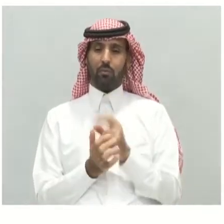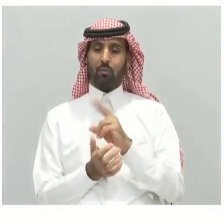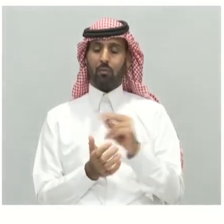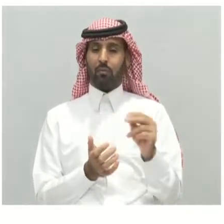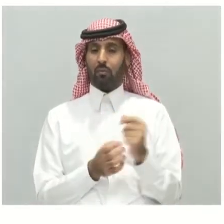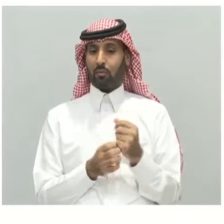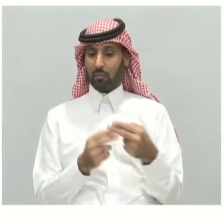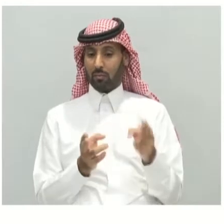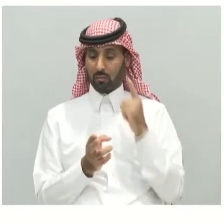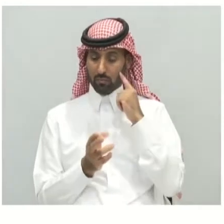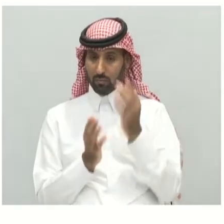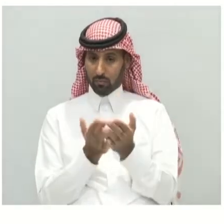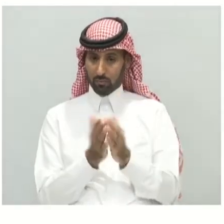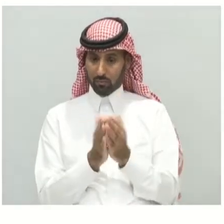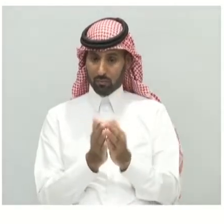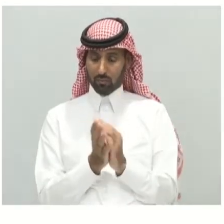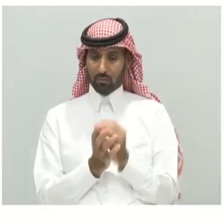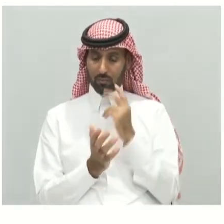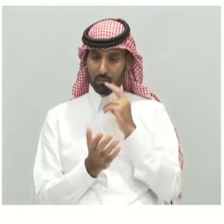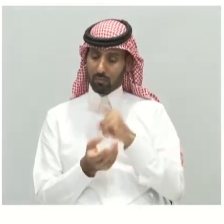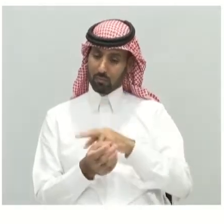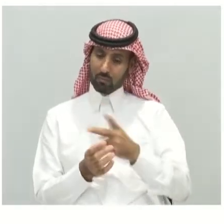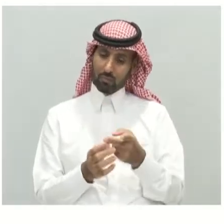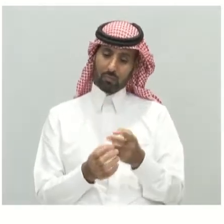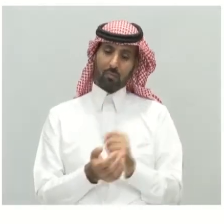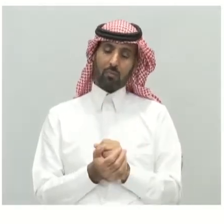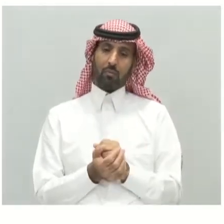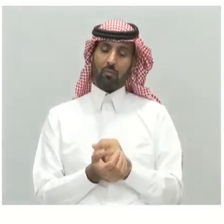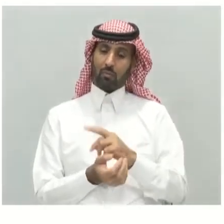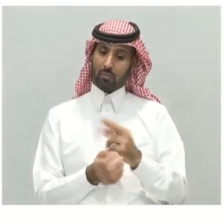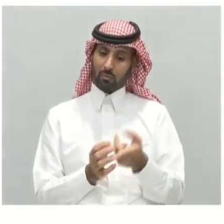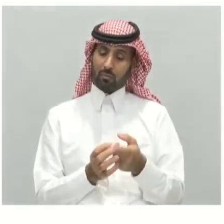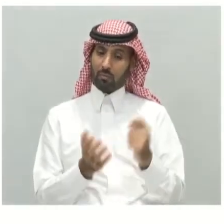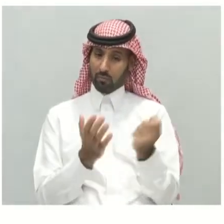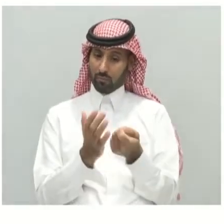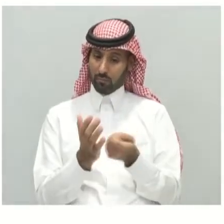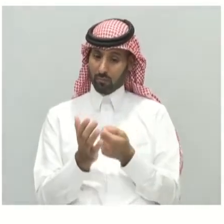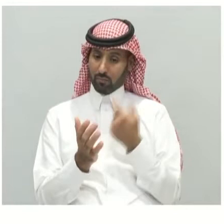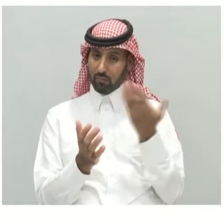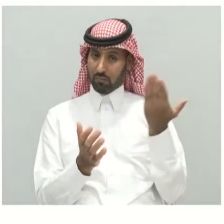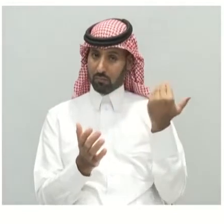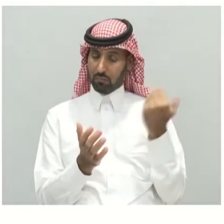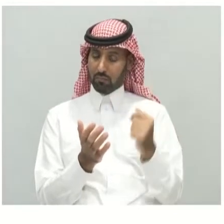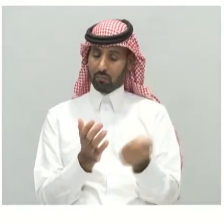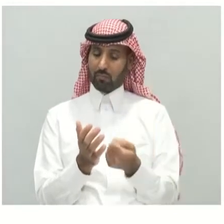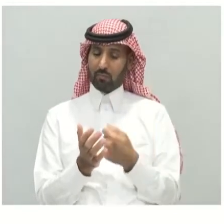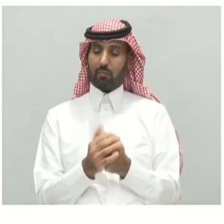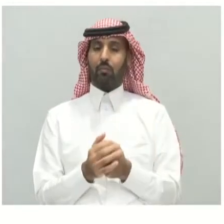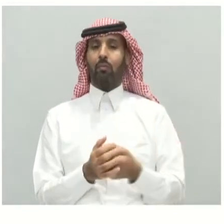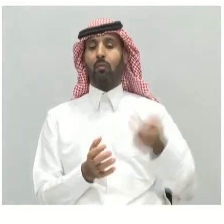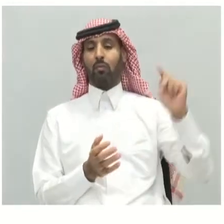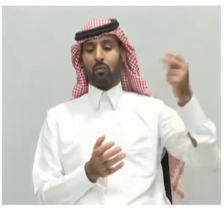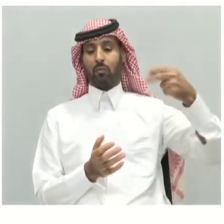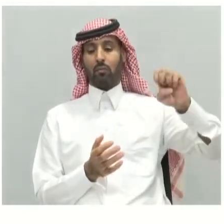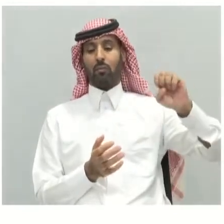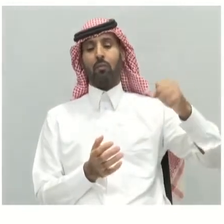in the beginning the book. So it's changed. The book was written by مونا. Why did